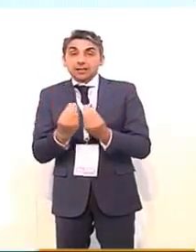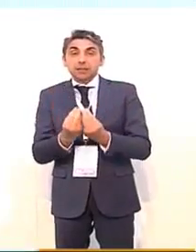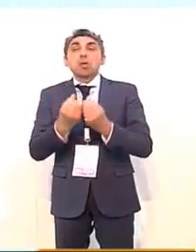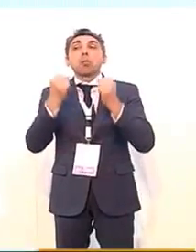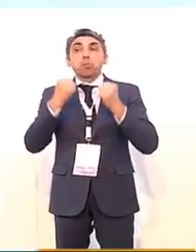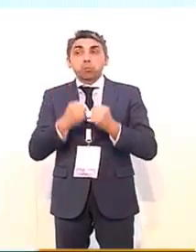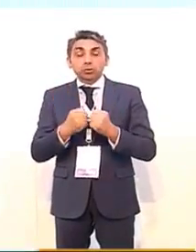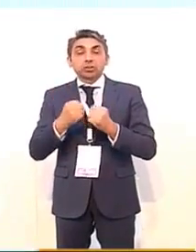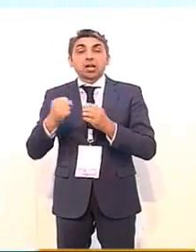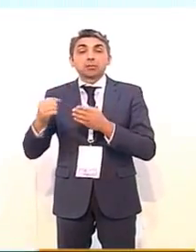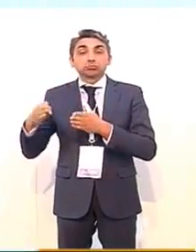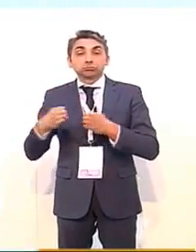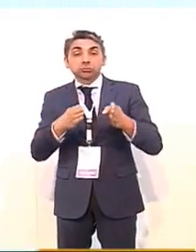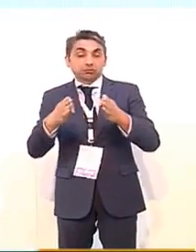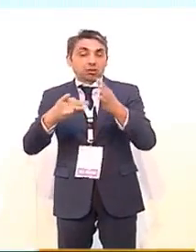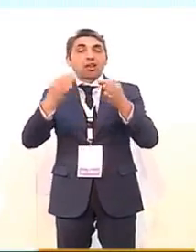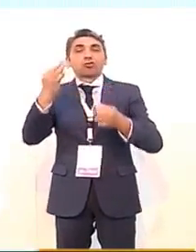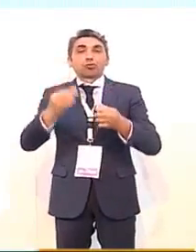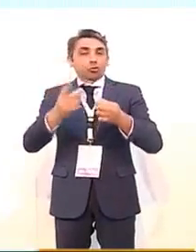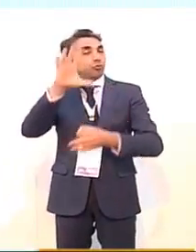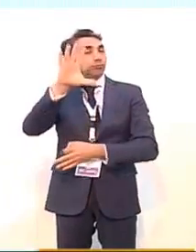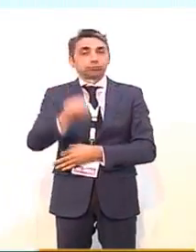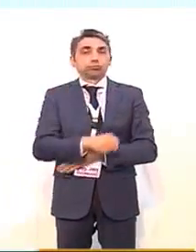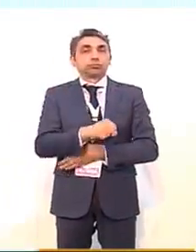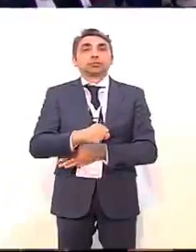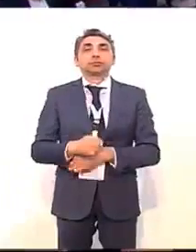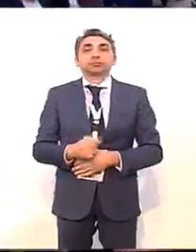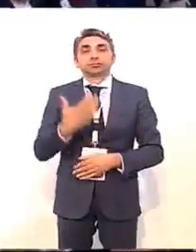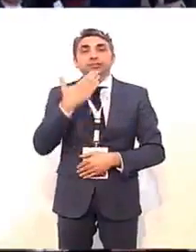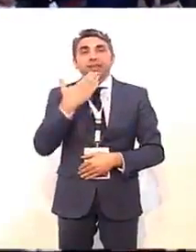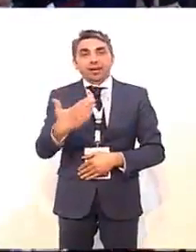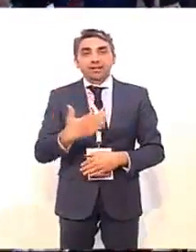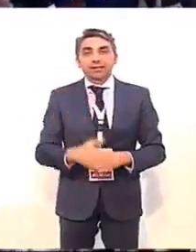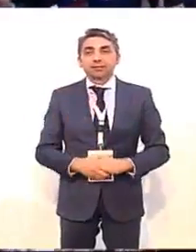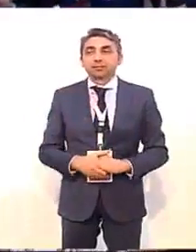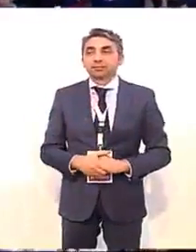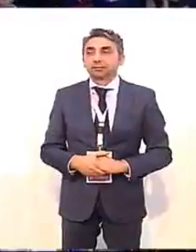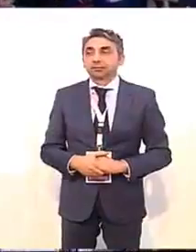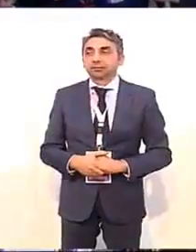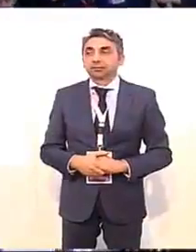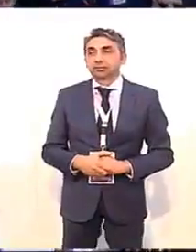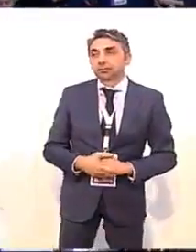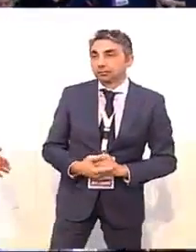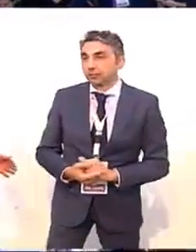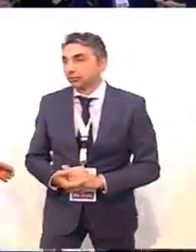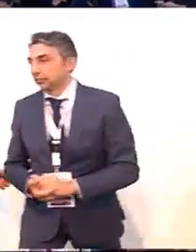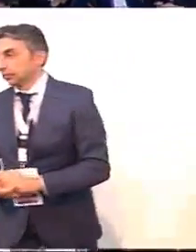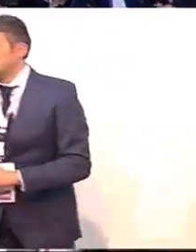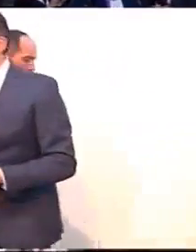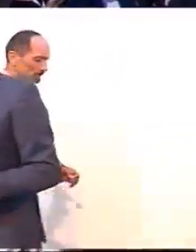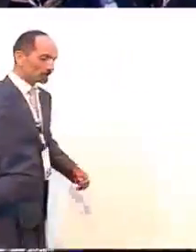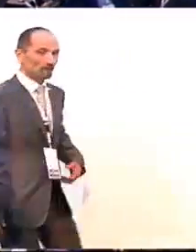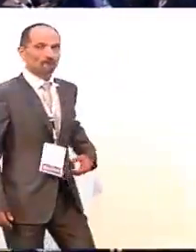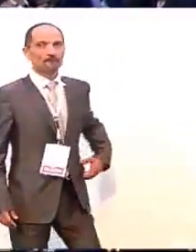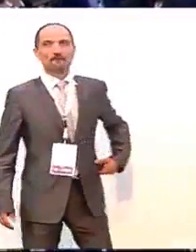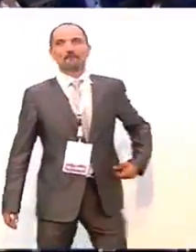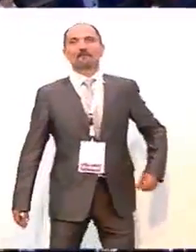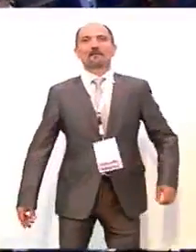Dobbiamo imboccare la strada giusta. Grazie. Grazie Barbara. Marazziti, poi Pina